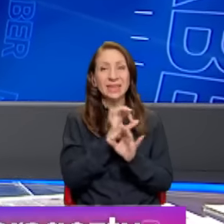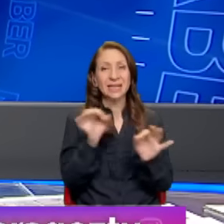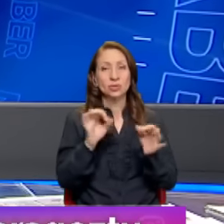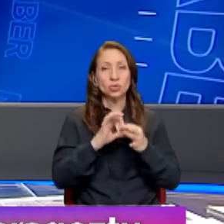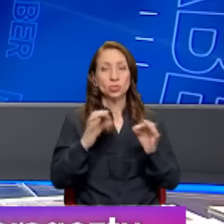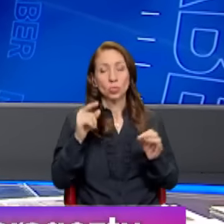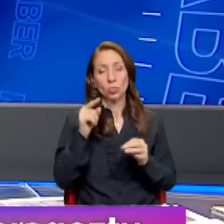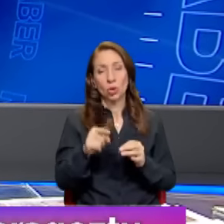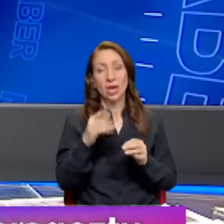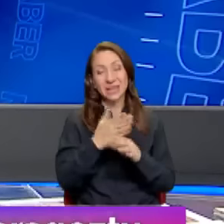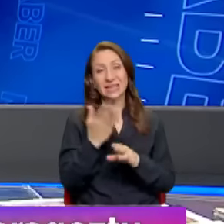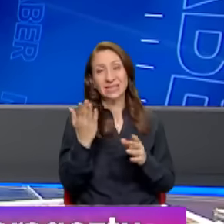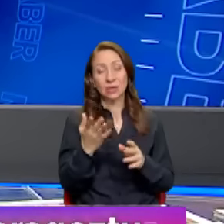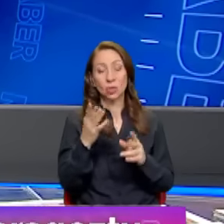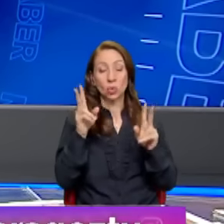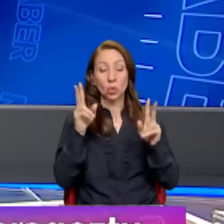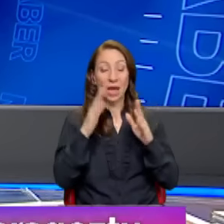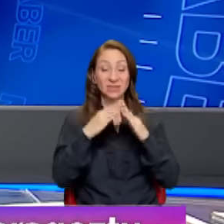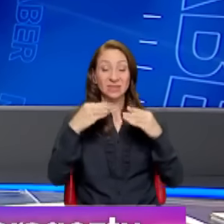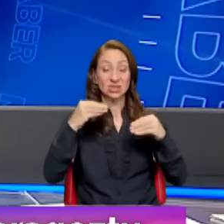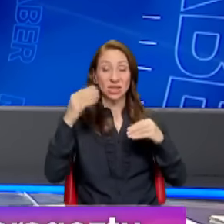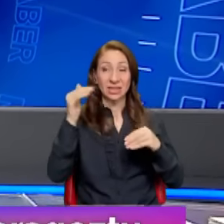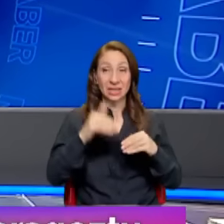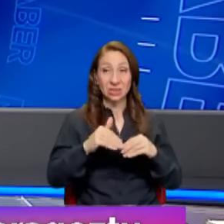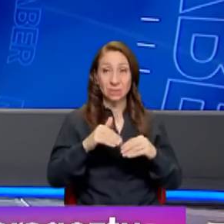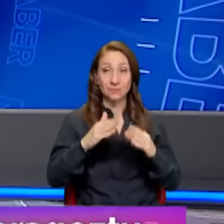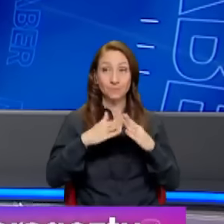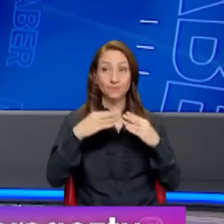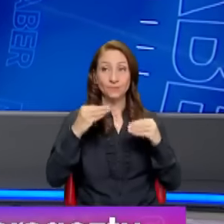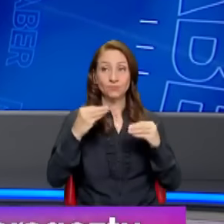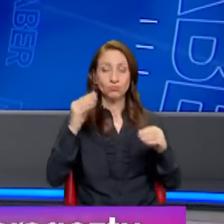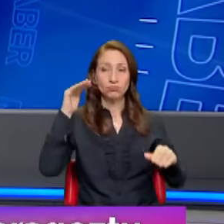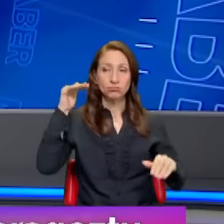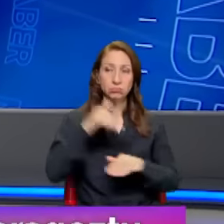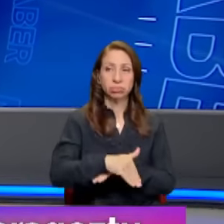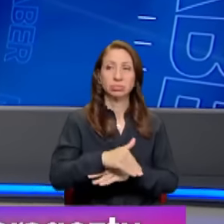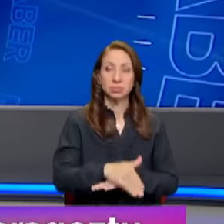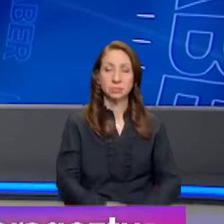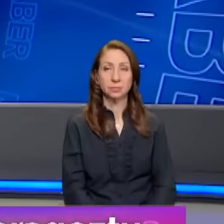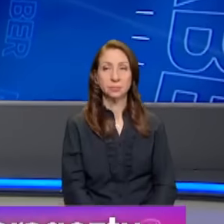cümlesi bu Esasen konu satışlarına gelince konu satışları